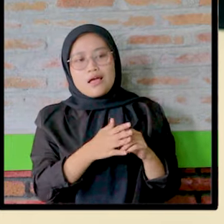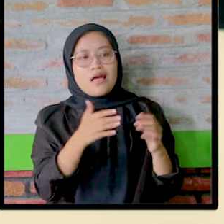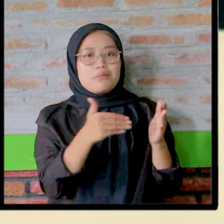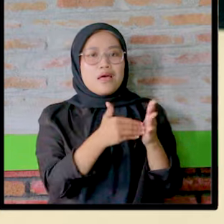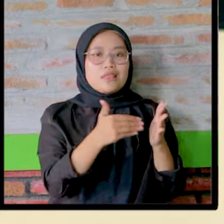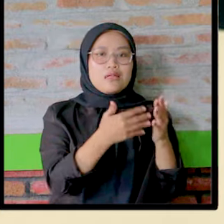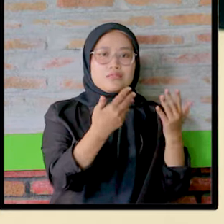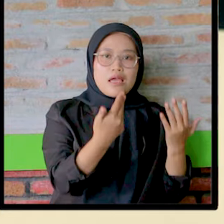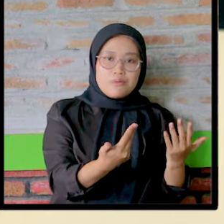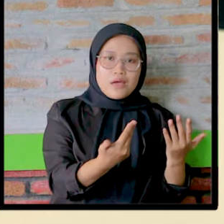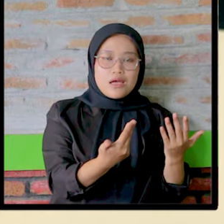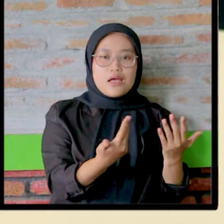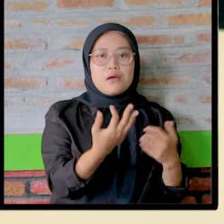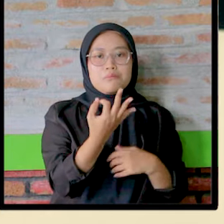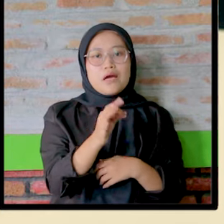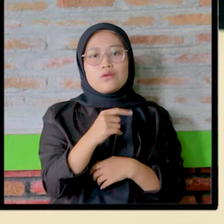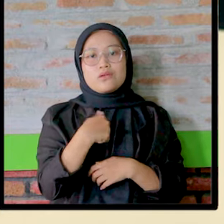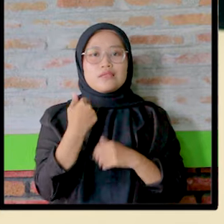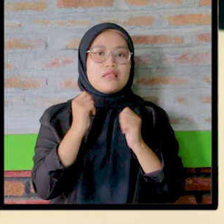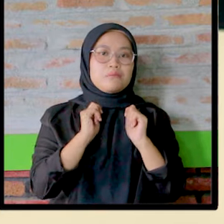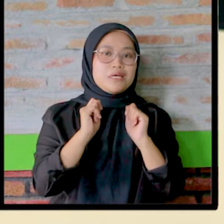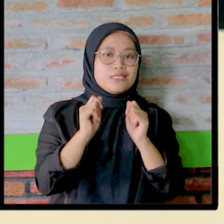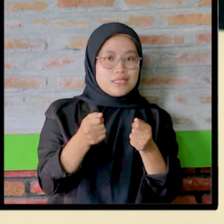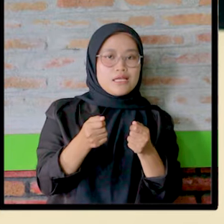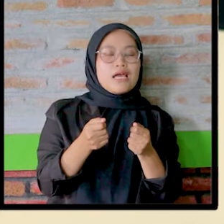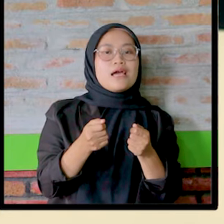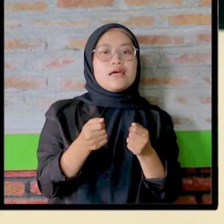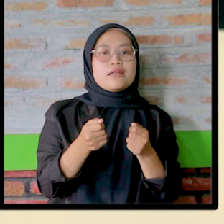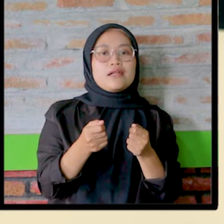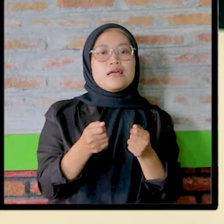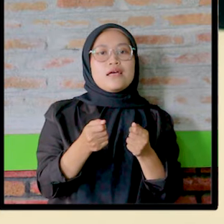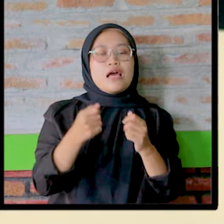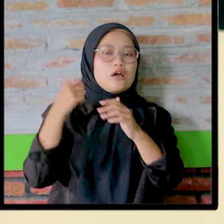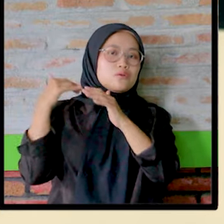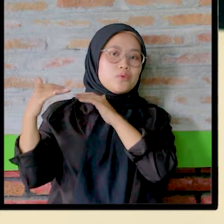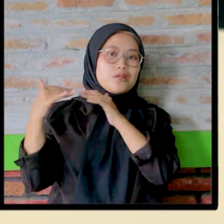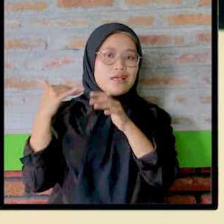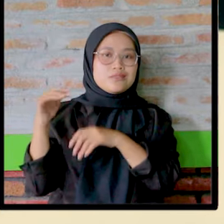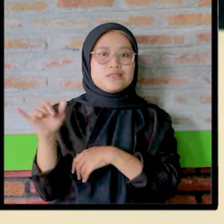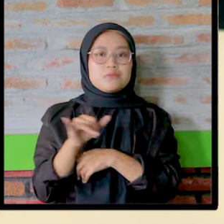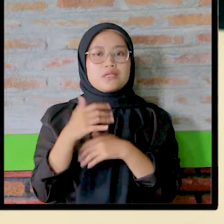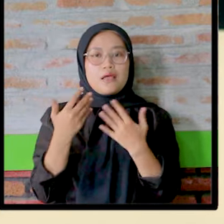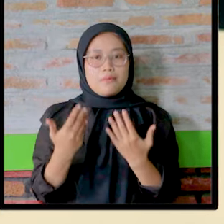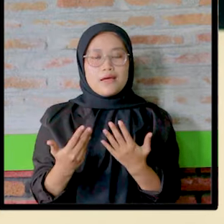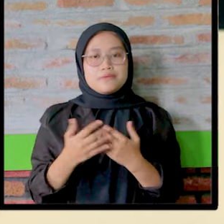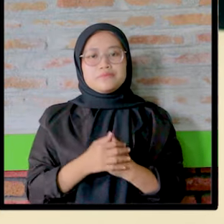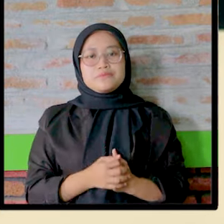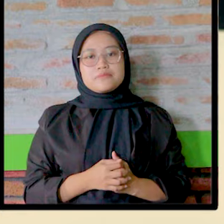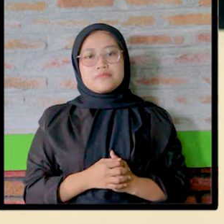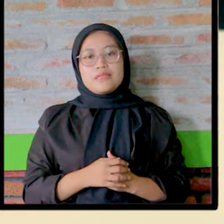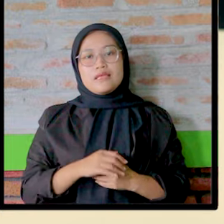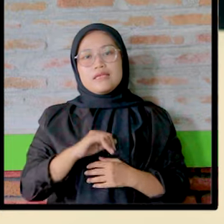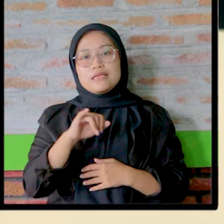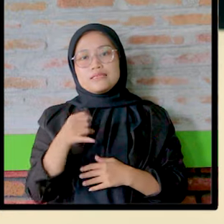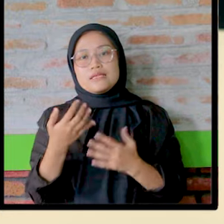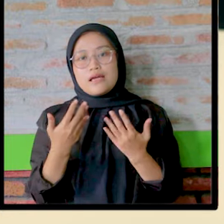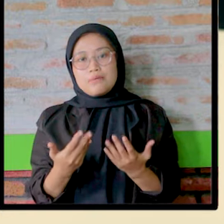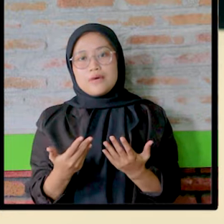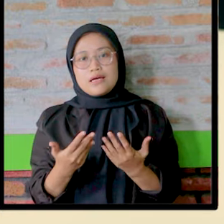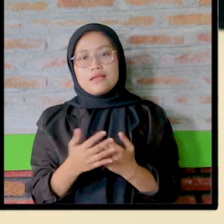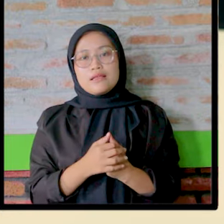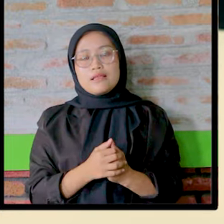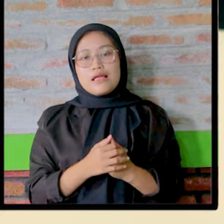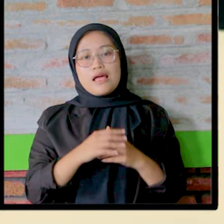di mana baru kita penyediaan akomodasinya Seperti apa gitu jadi e dari sisi